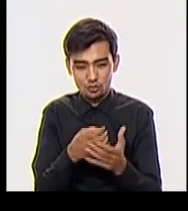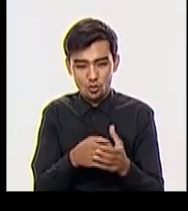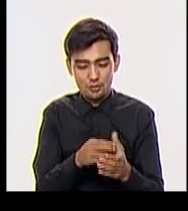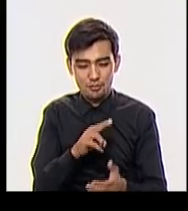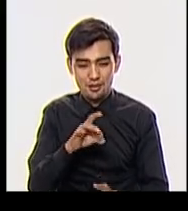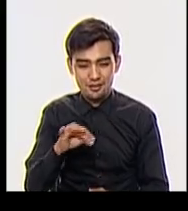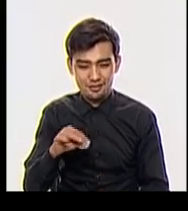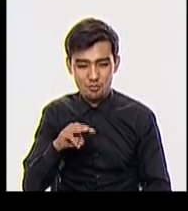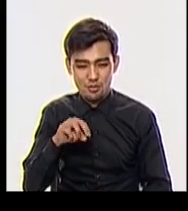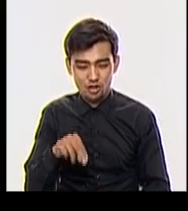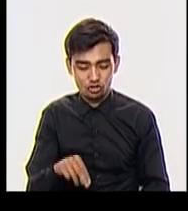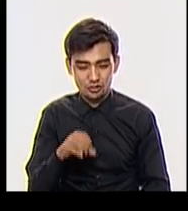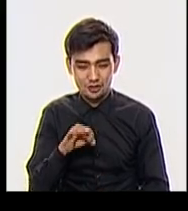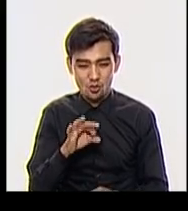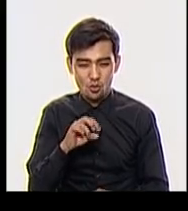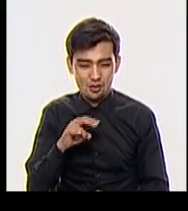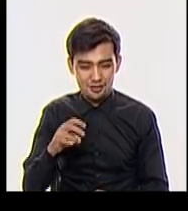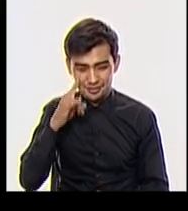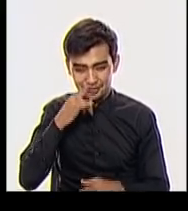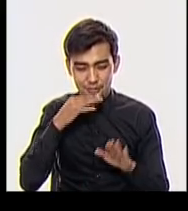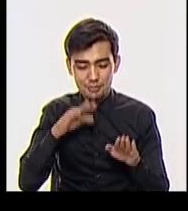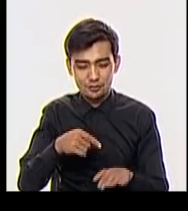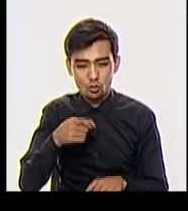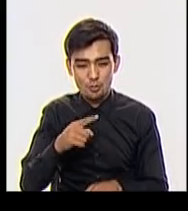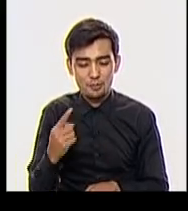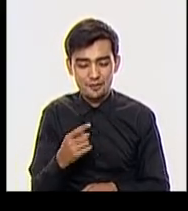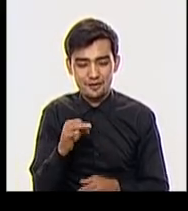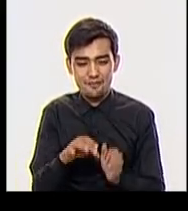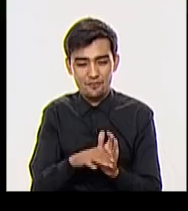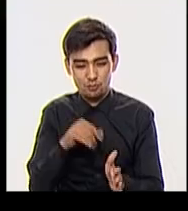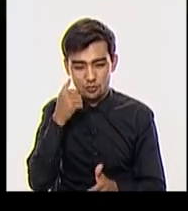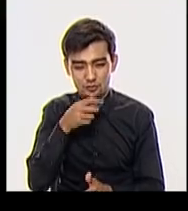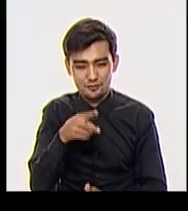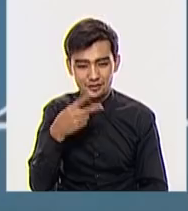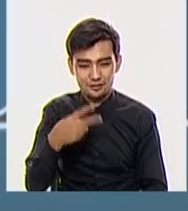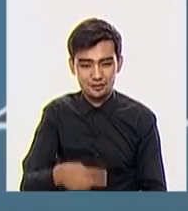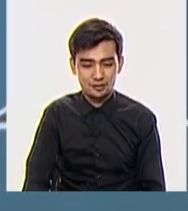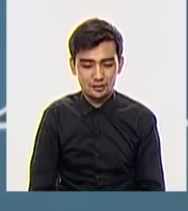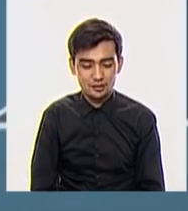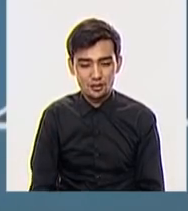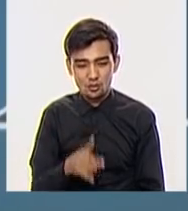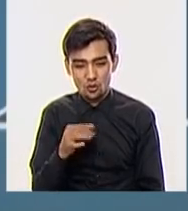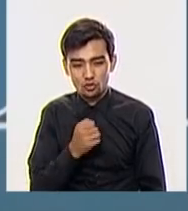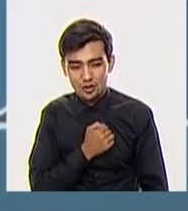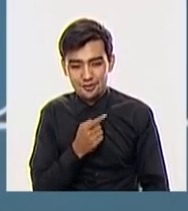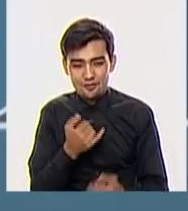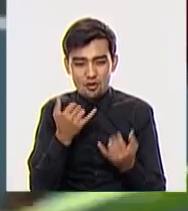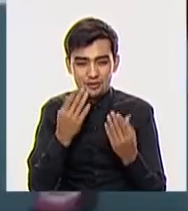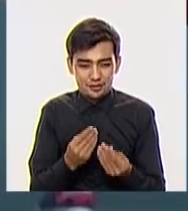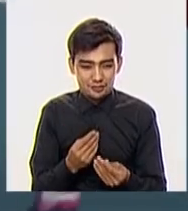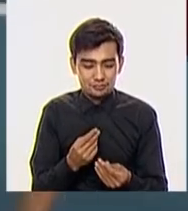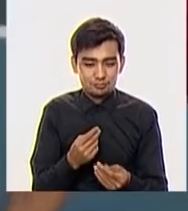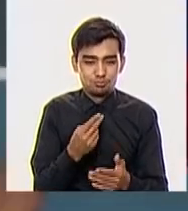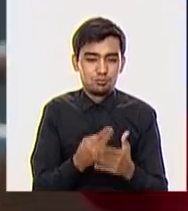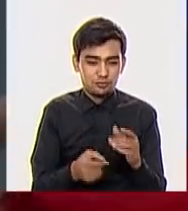компания «Паримач», онлайн-букмекер номер один в Казахстане по версии «Выбор года 2020». Но, к сожалению, этот день не обошелся и